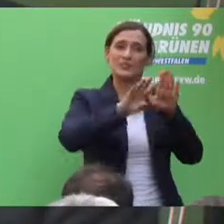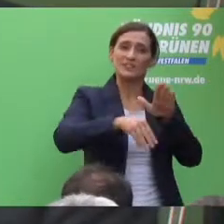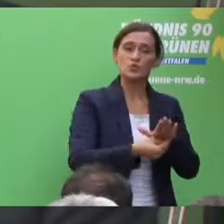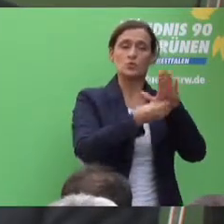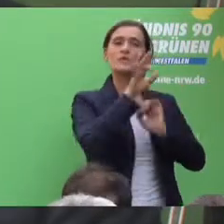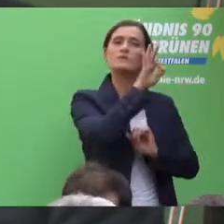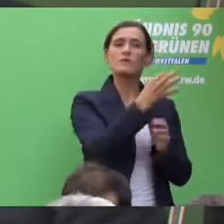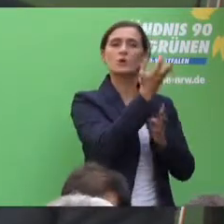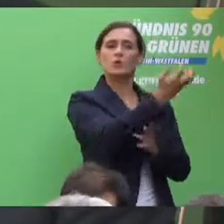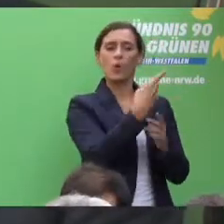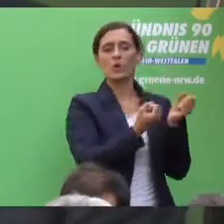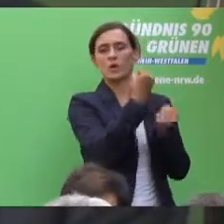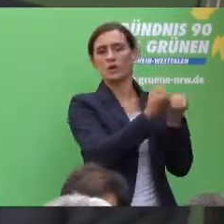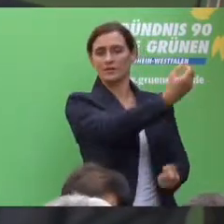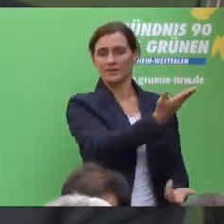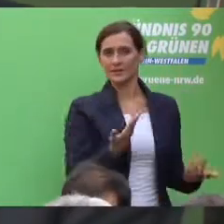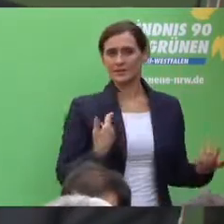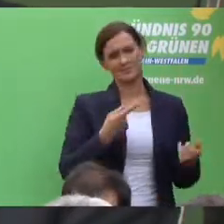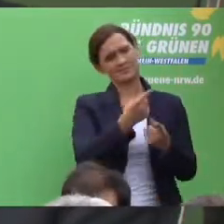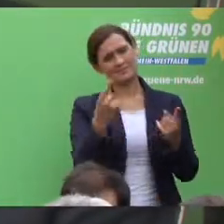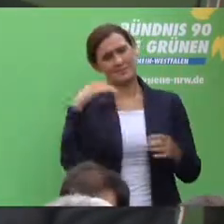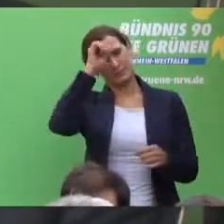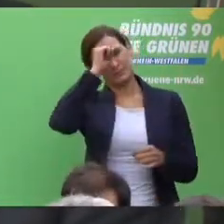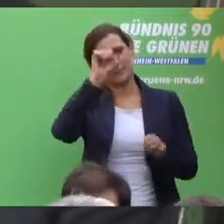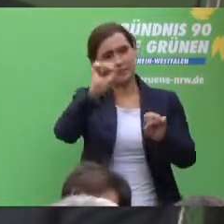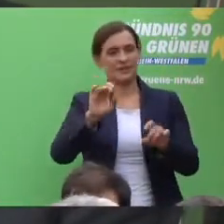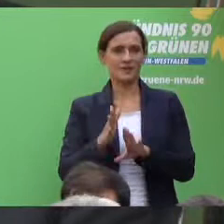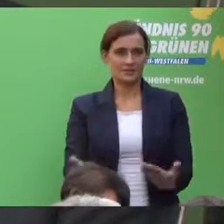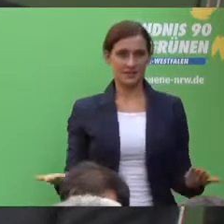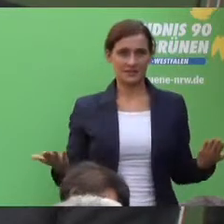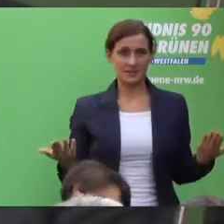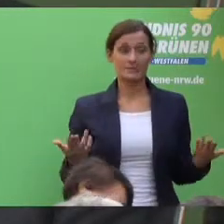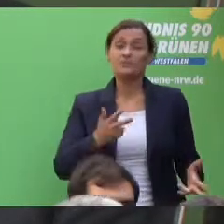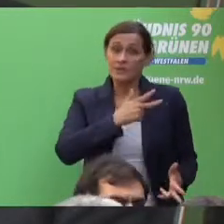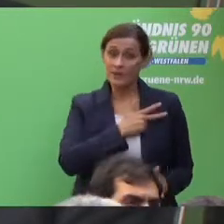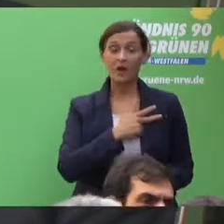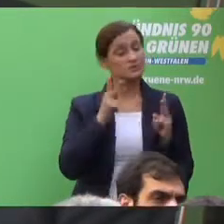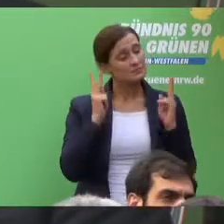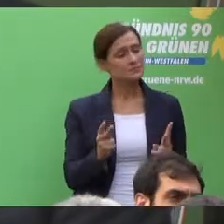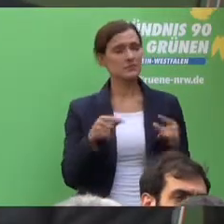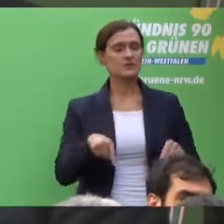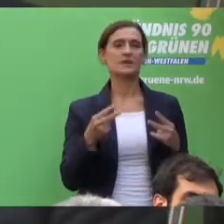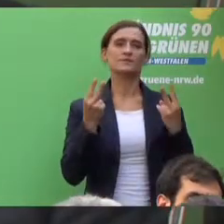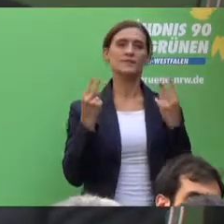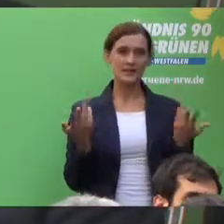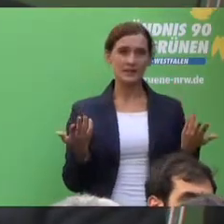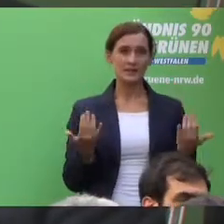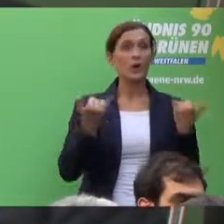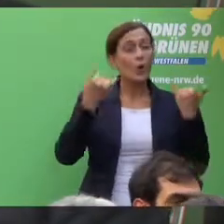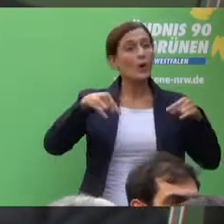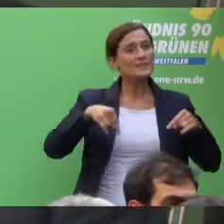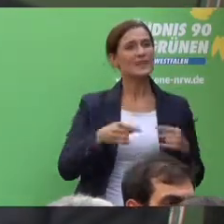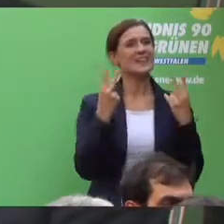Kohle. Machen Sie sich nichts vor. Es geht wirklich um die Wurst. Es geht hier